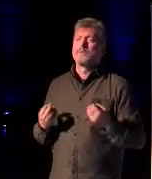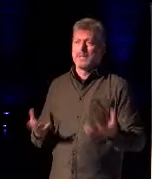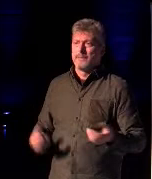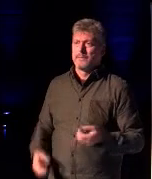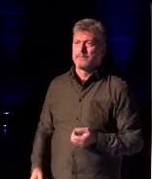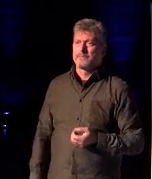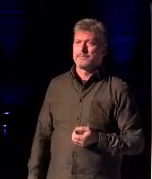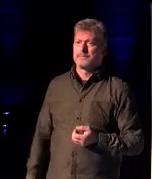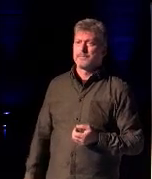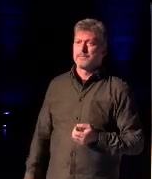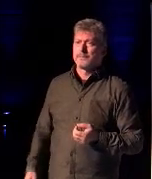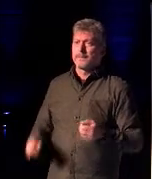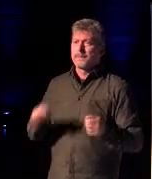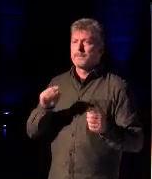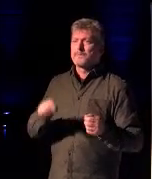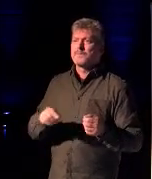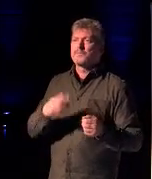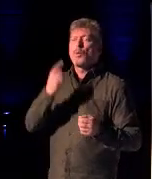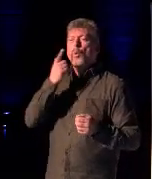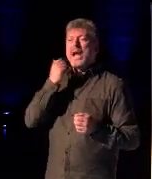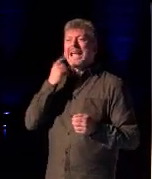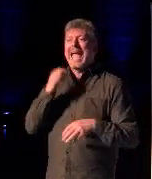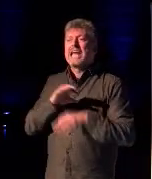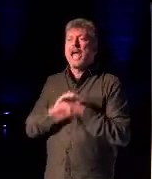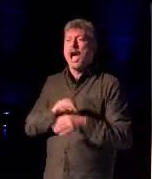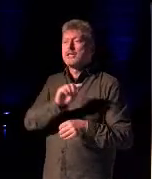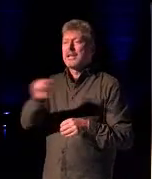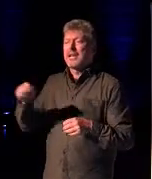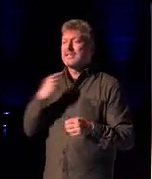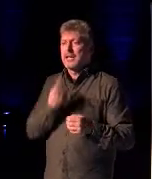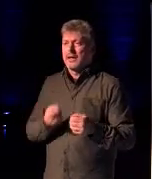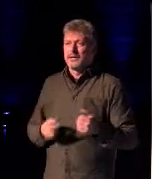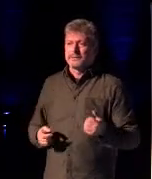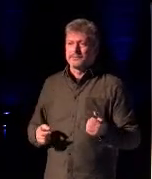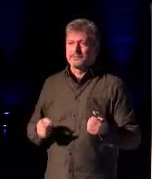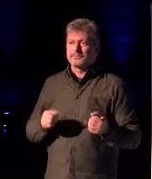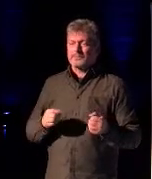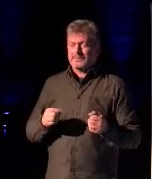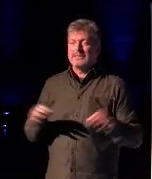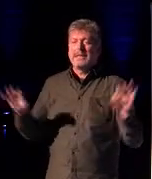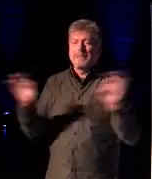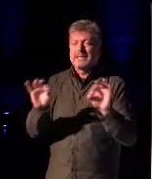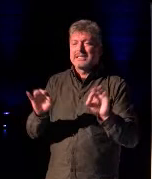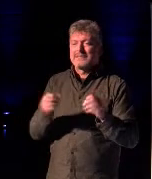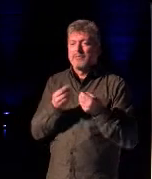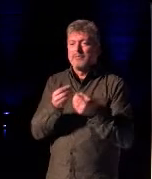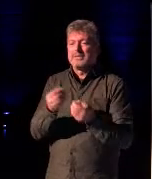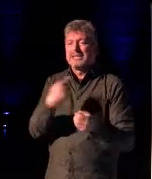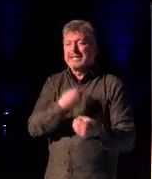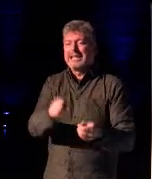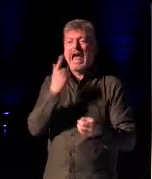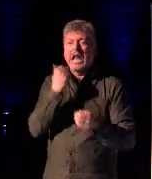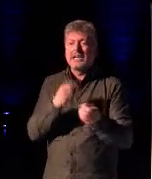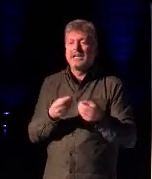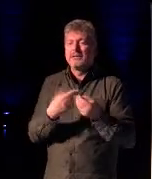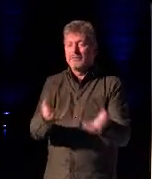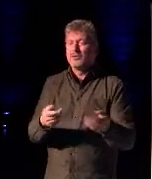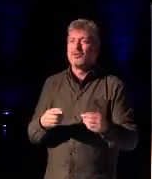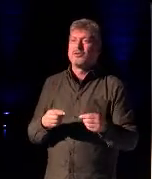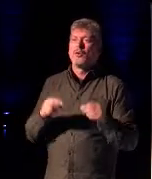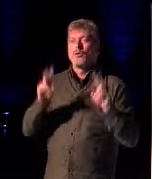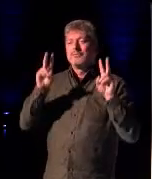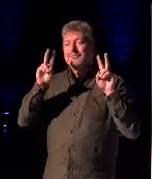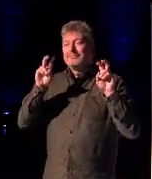Og geriatere sier jo det at den medisineringen vi gjør på eldre, og veldig mye av det såkalt forebyggende